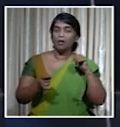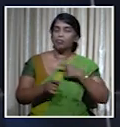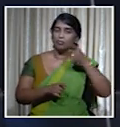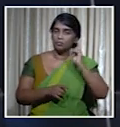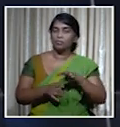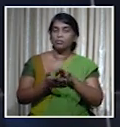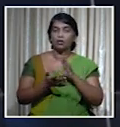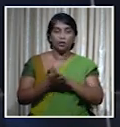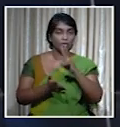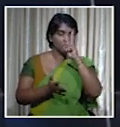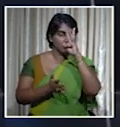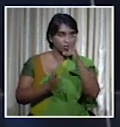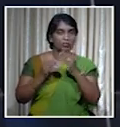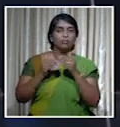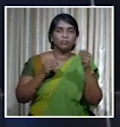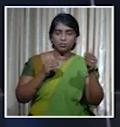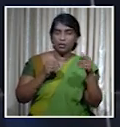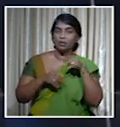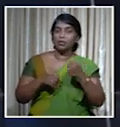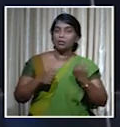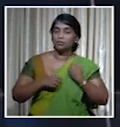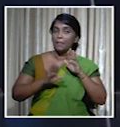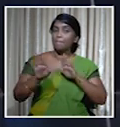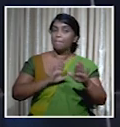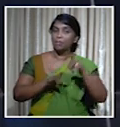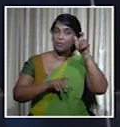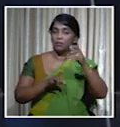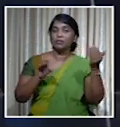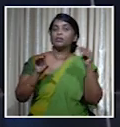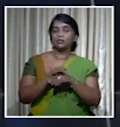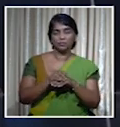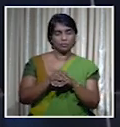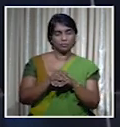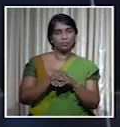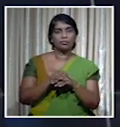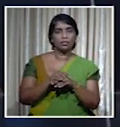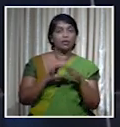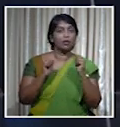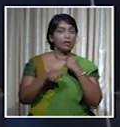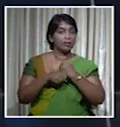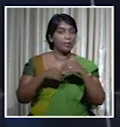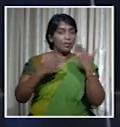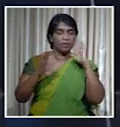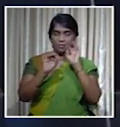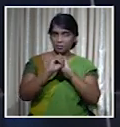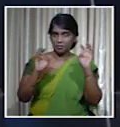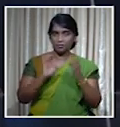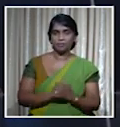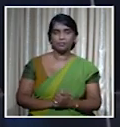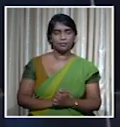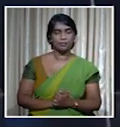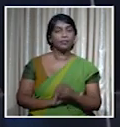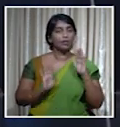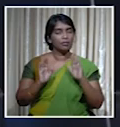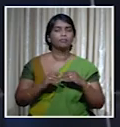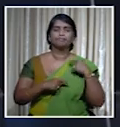වුණා සති 3ක් ඇතුළත මේ වෛද්‍ය පරිපාලන නිලධාරීන් බඳවා ගැනීම සඳහා ඒ අදාළ ගැසට් එක නිකුත් කරනවා කියලා.